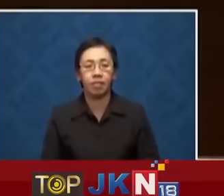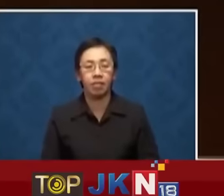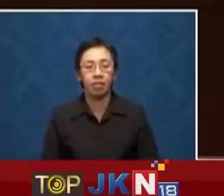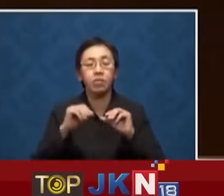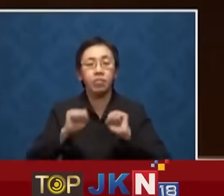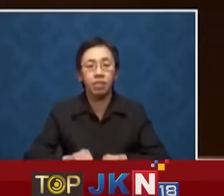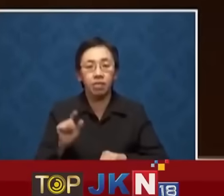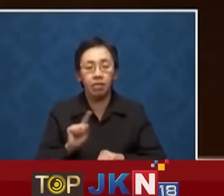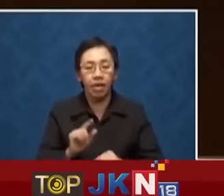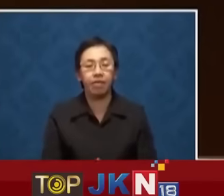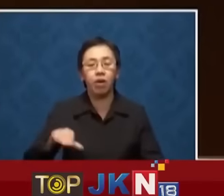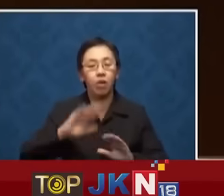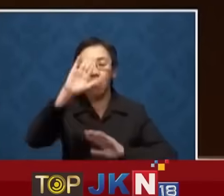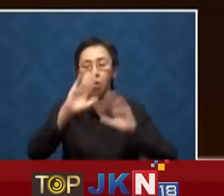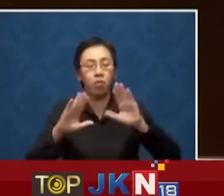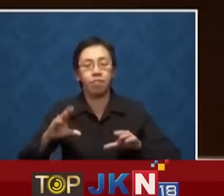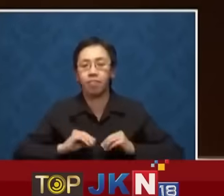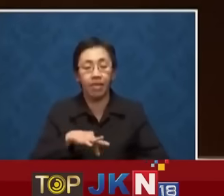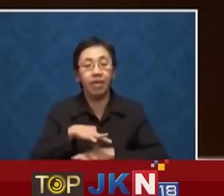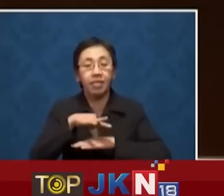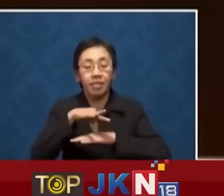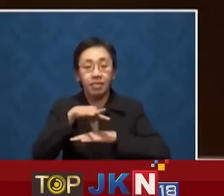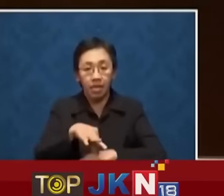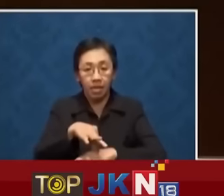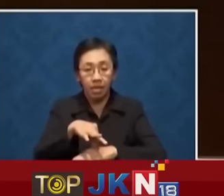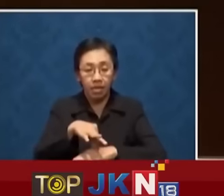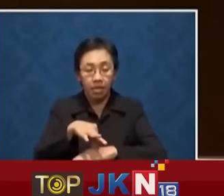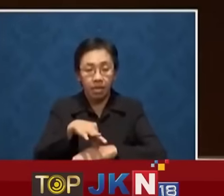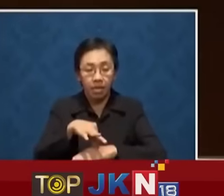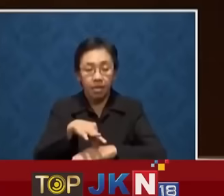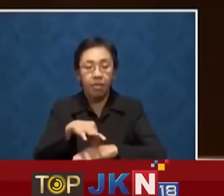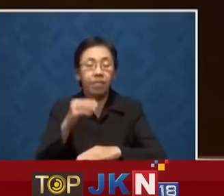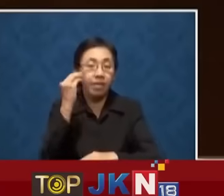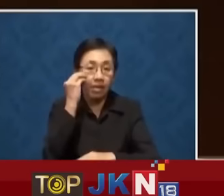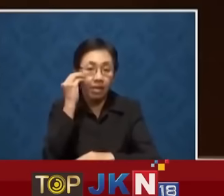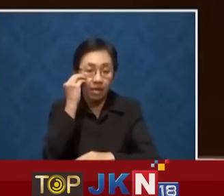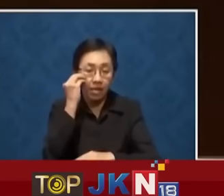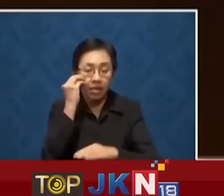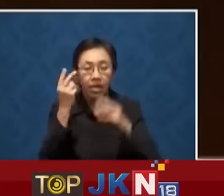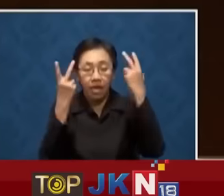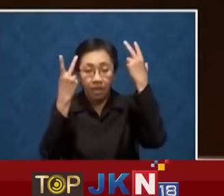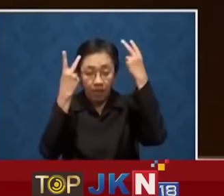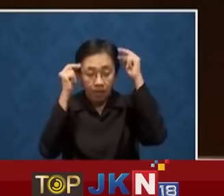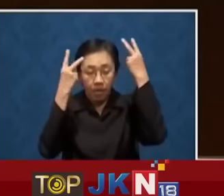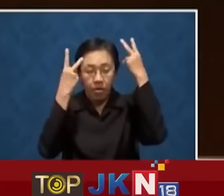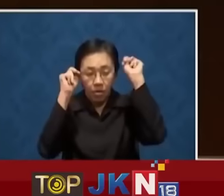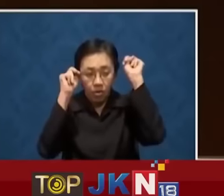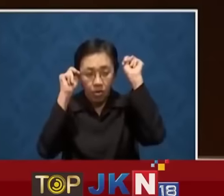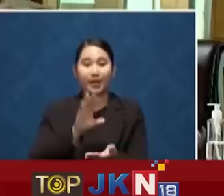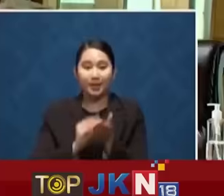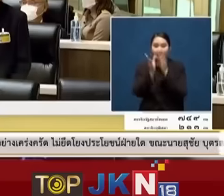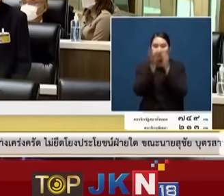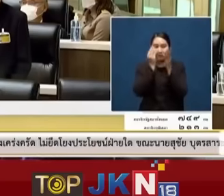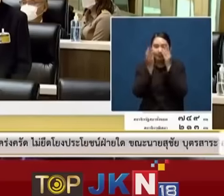ประชุมไม่เห็นชอบการแต่งตั้งนายพิธาลิ้มเจริญรัตน์ให้เป็นนายกรัฐมนตรี